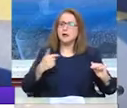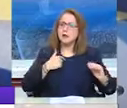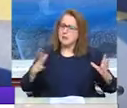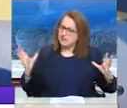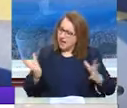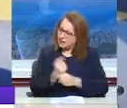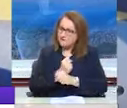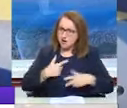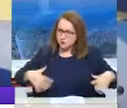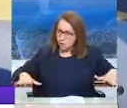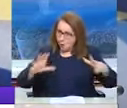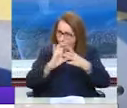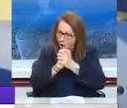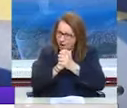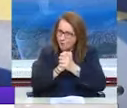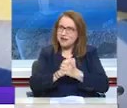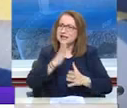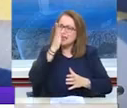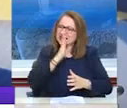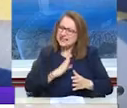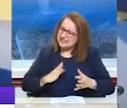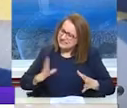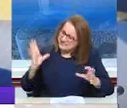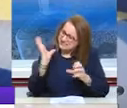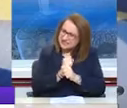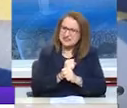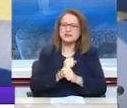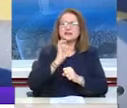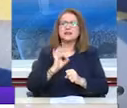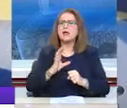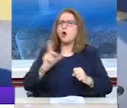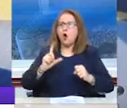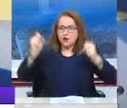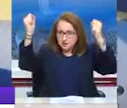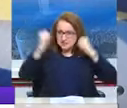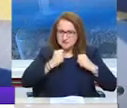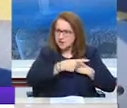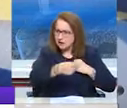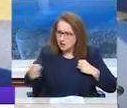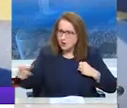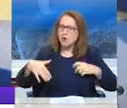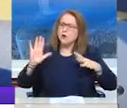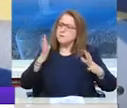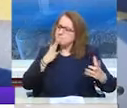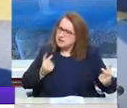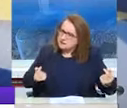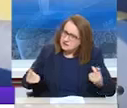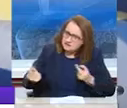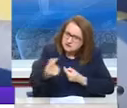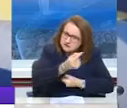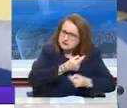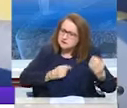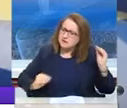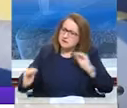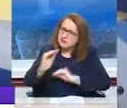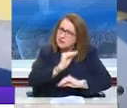ξεπεράσουμε ενωμένοι, με το κόστος μοιρασμένο δίκαια στην κοινωνία και με αλληλεγγύη. Η ελληνική